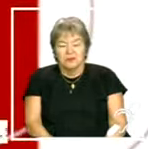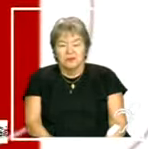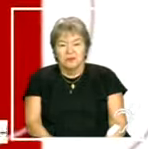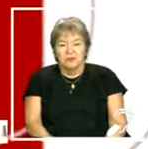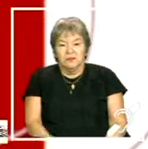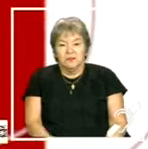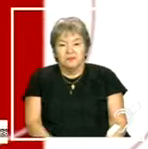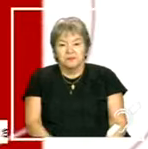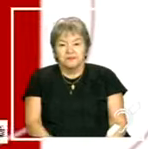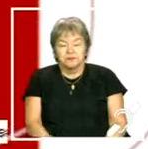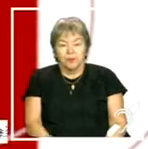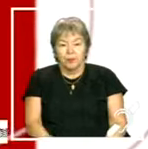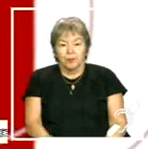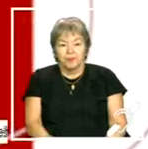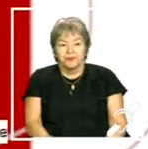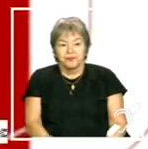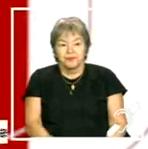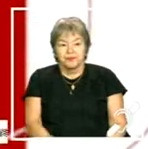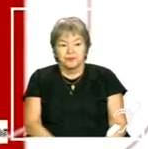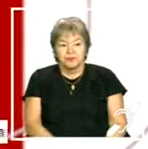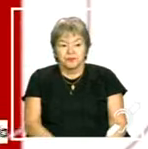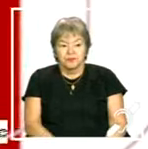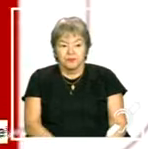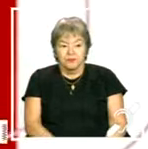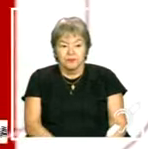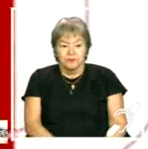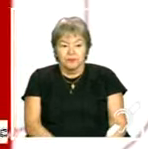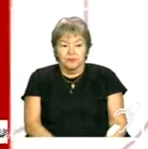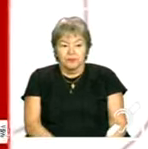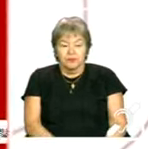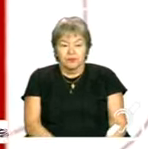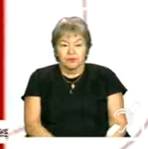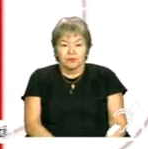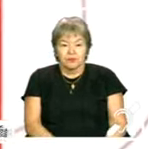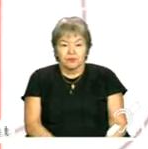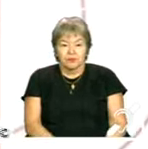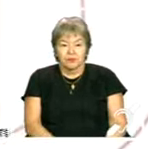Madame pour un Nouveau Cycle de 60 Ans d'amiens